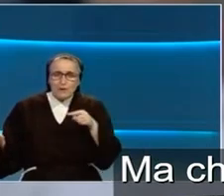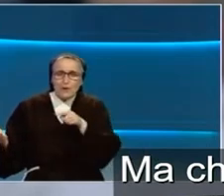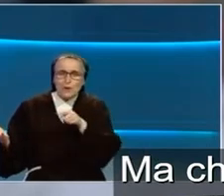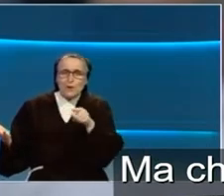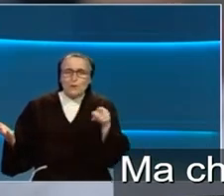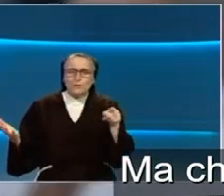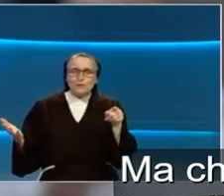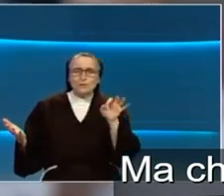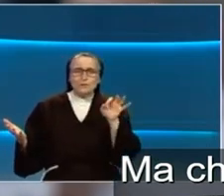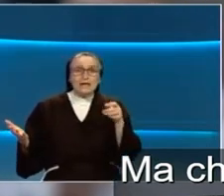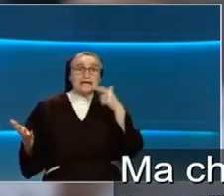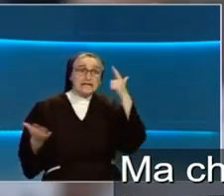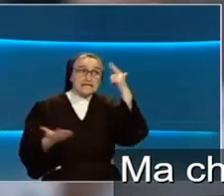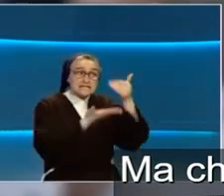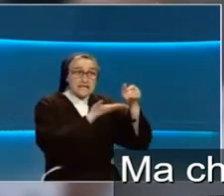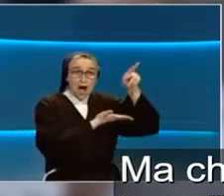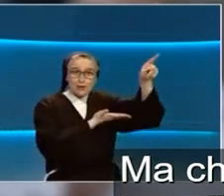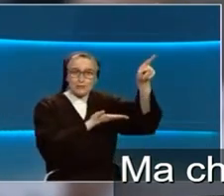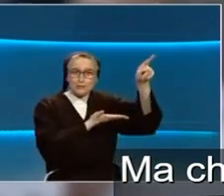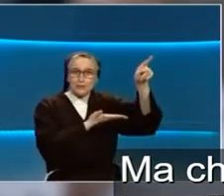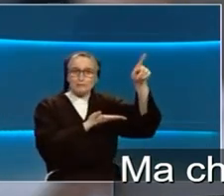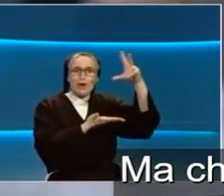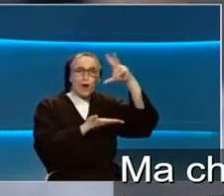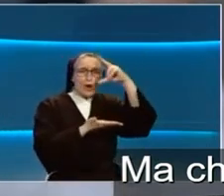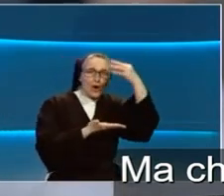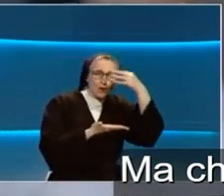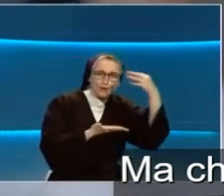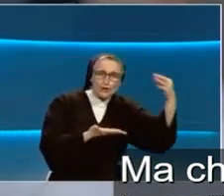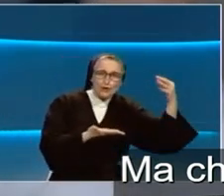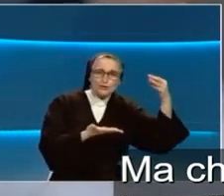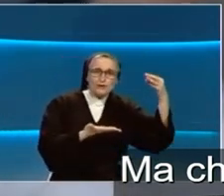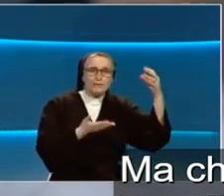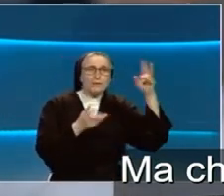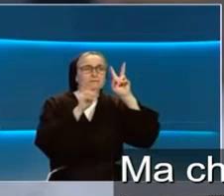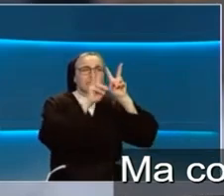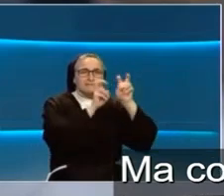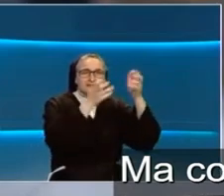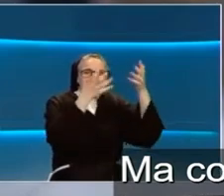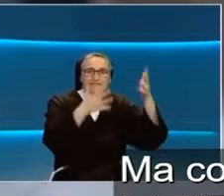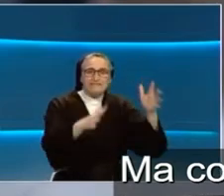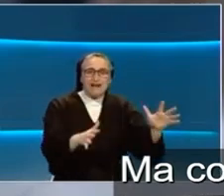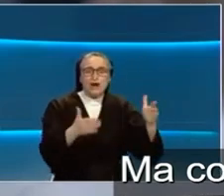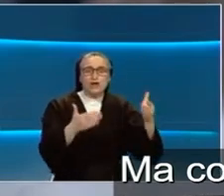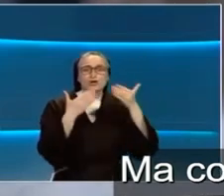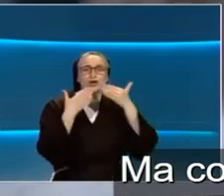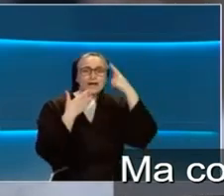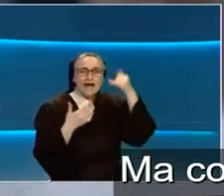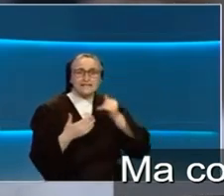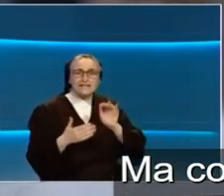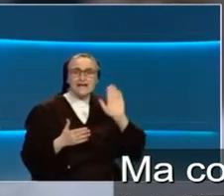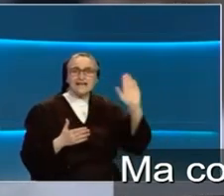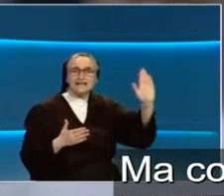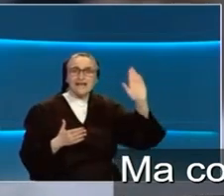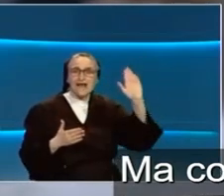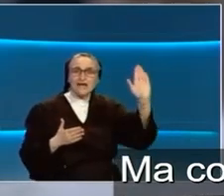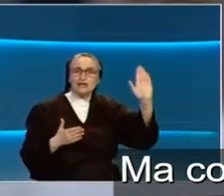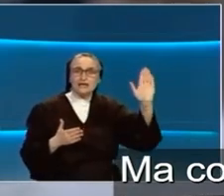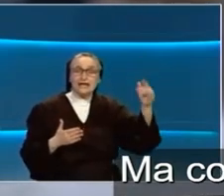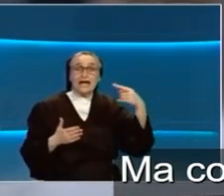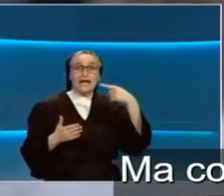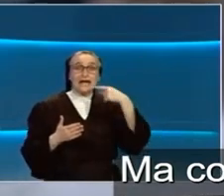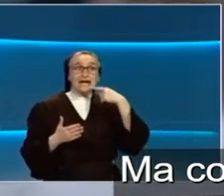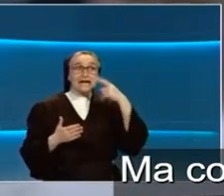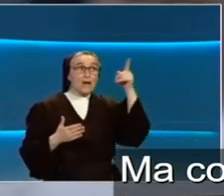Ma colui che sa tutto la conosce e l'ha scrutata con la sua intelligenza, colui